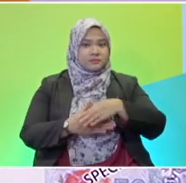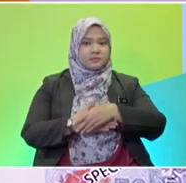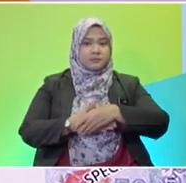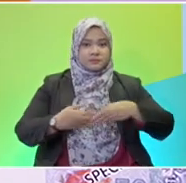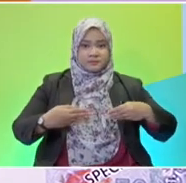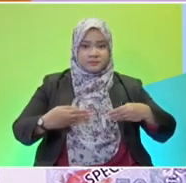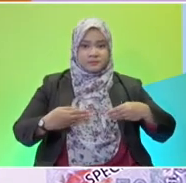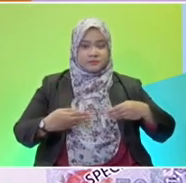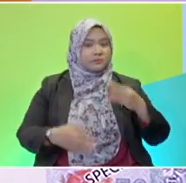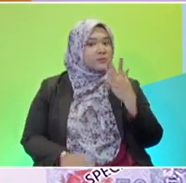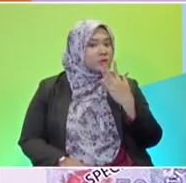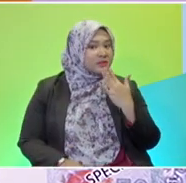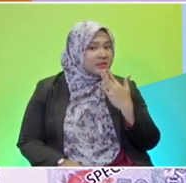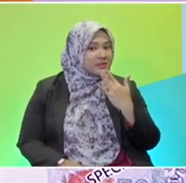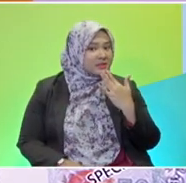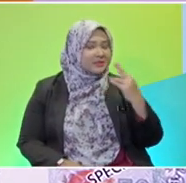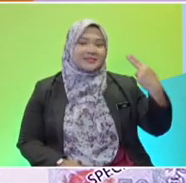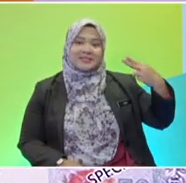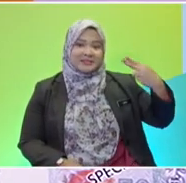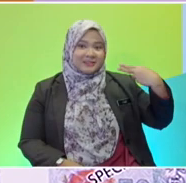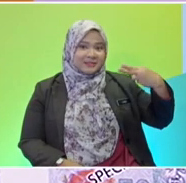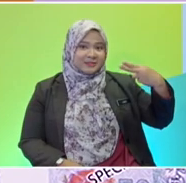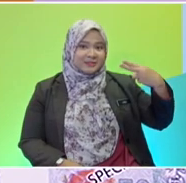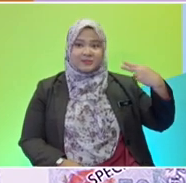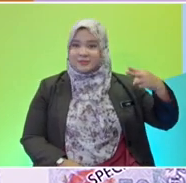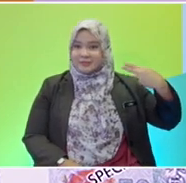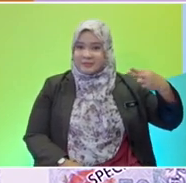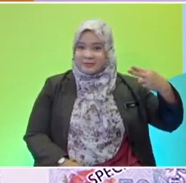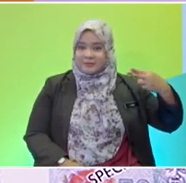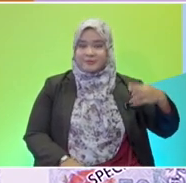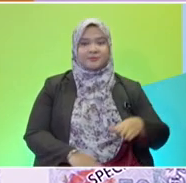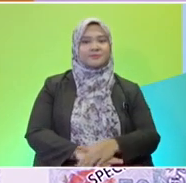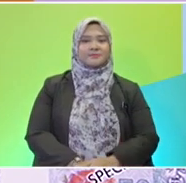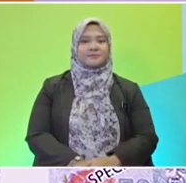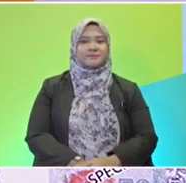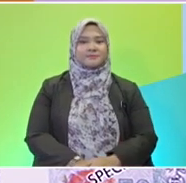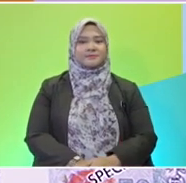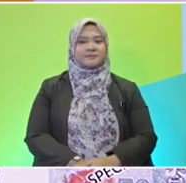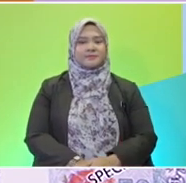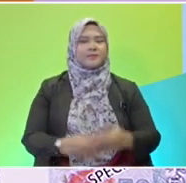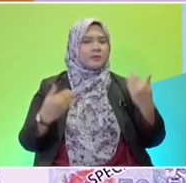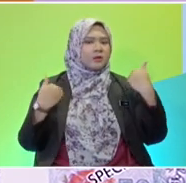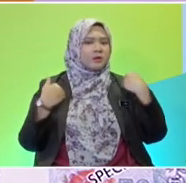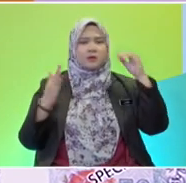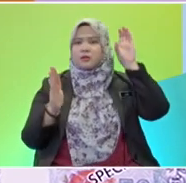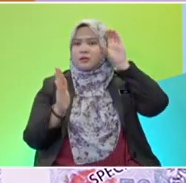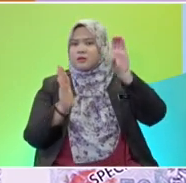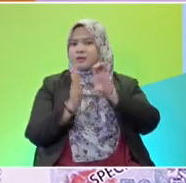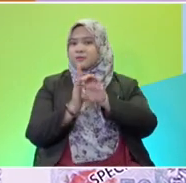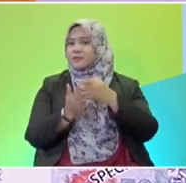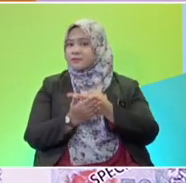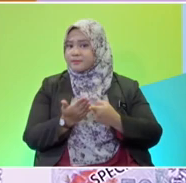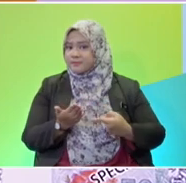warna hijau tua hijau mana satu yang warna hijau warna hijau kalau di hadapannya warna hijau